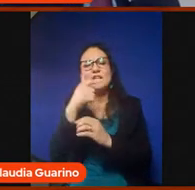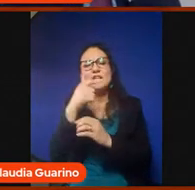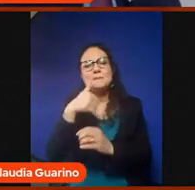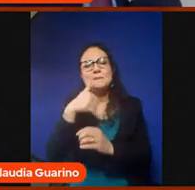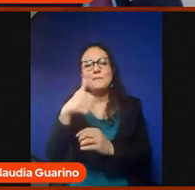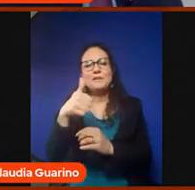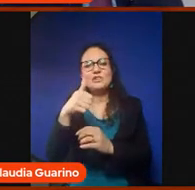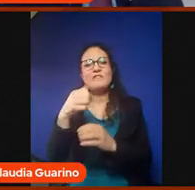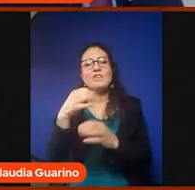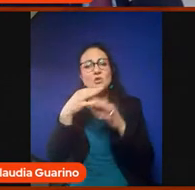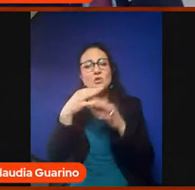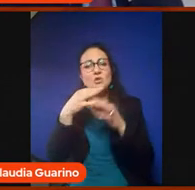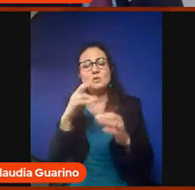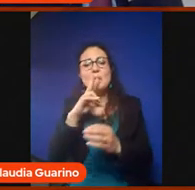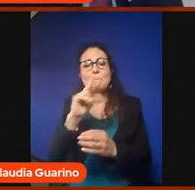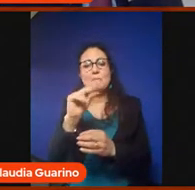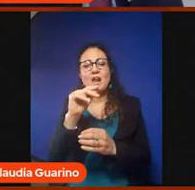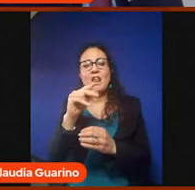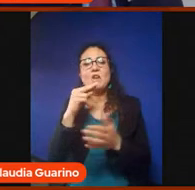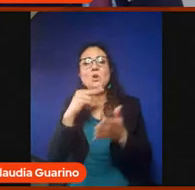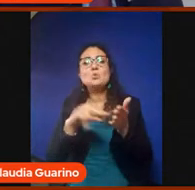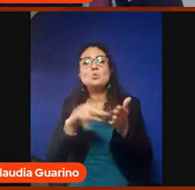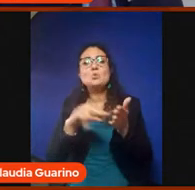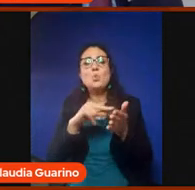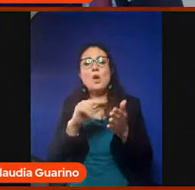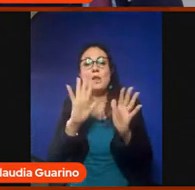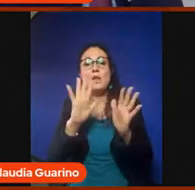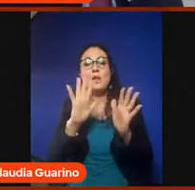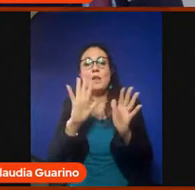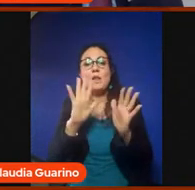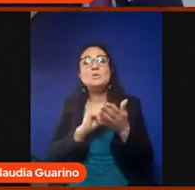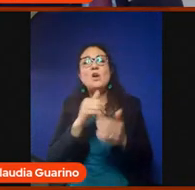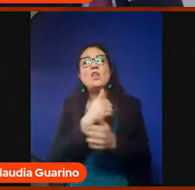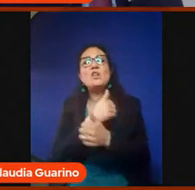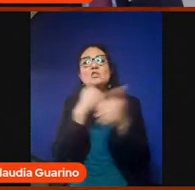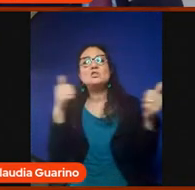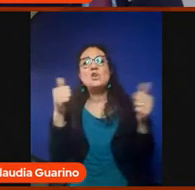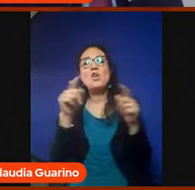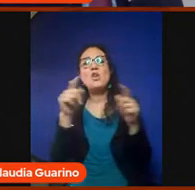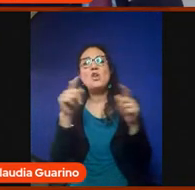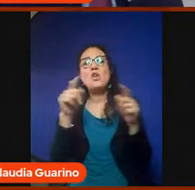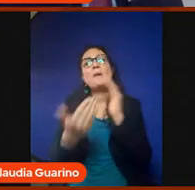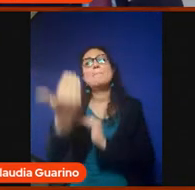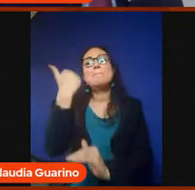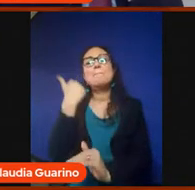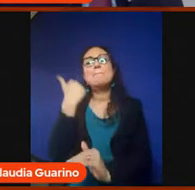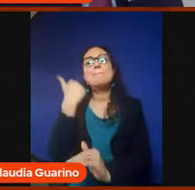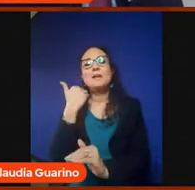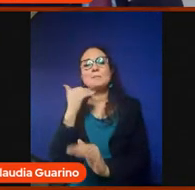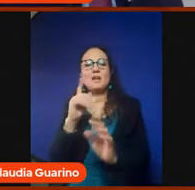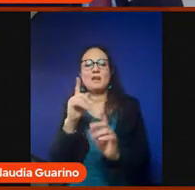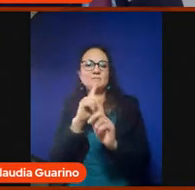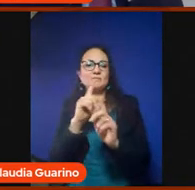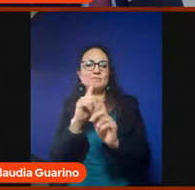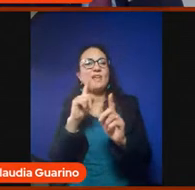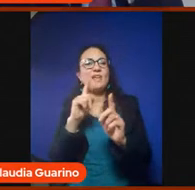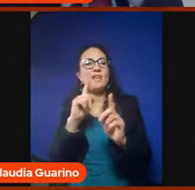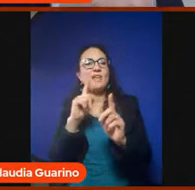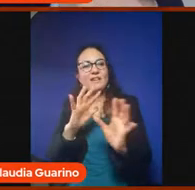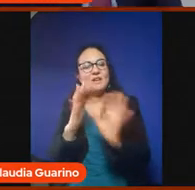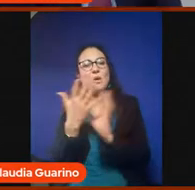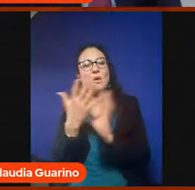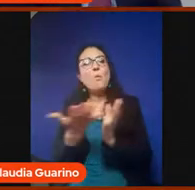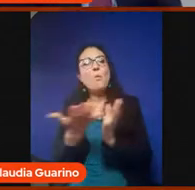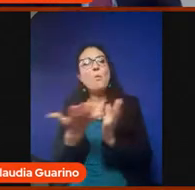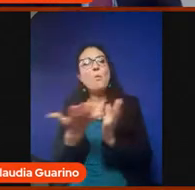della scuola soltanto come era prima, ma che abbia qualcosa che lega la riflessione,